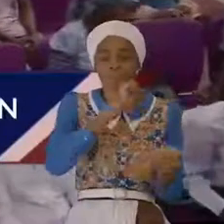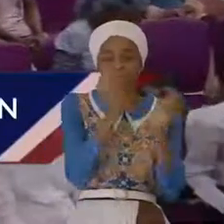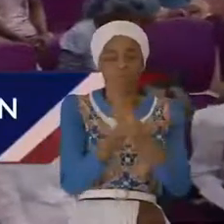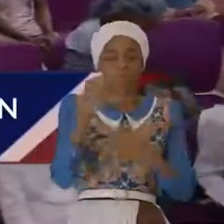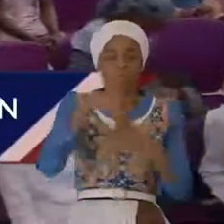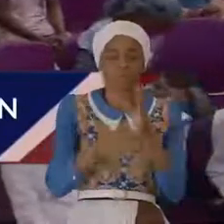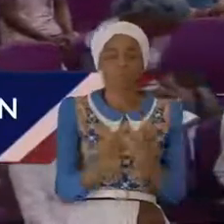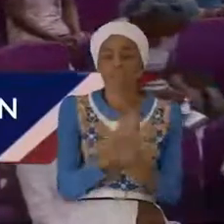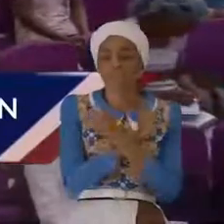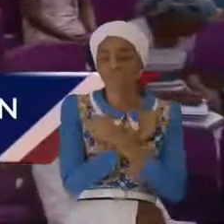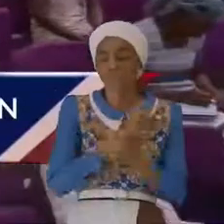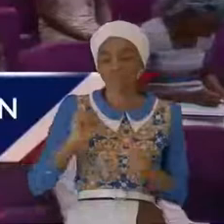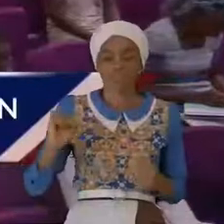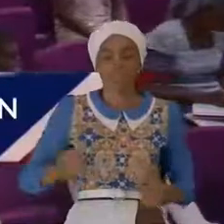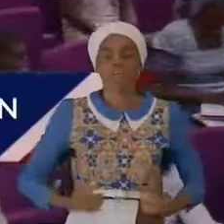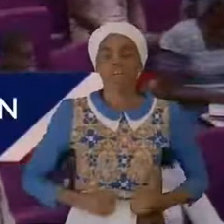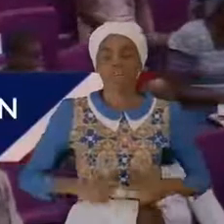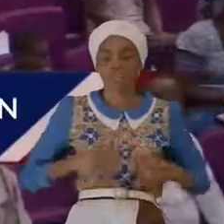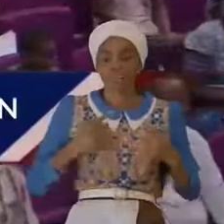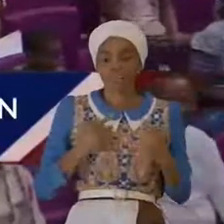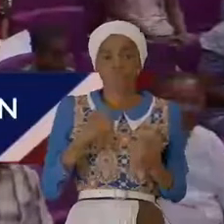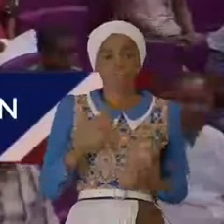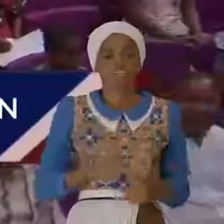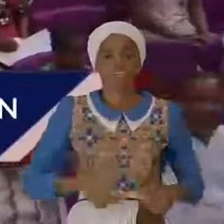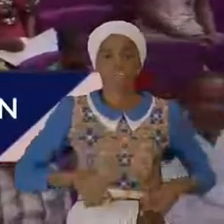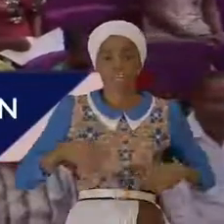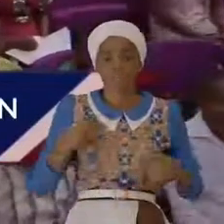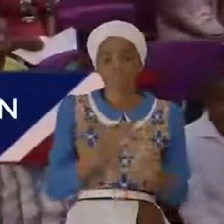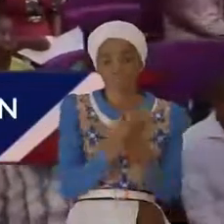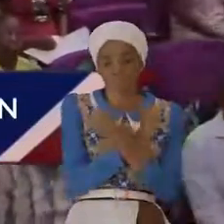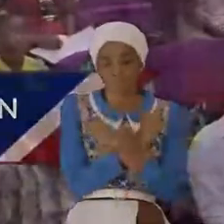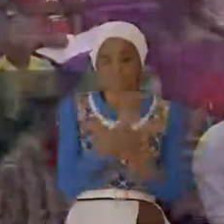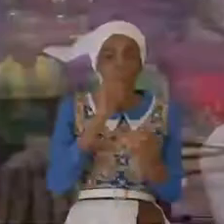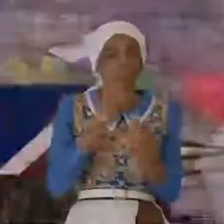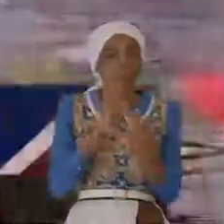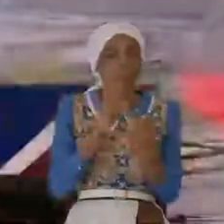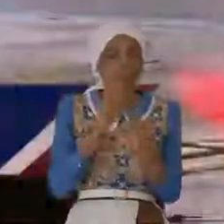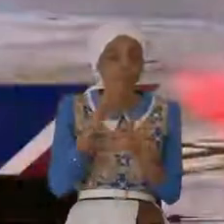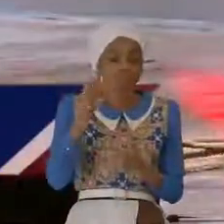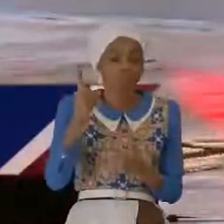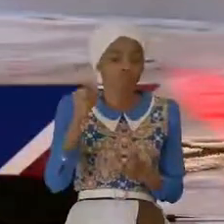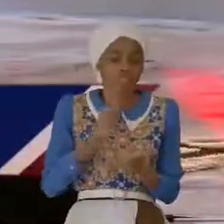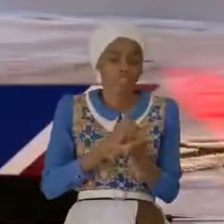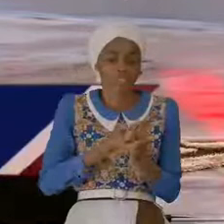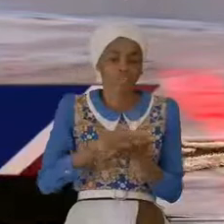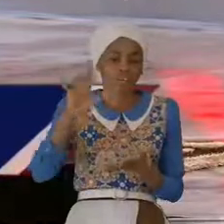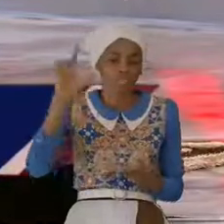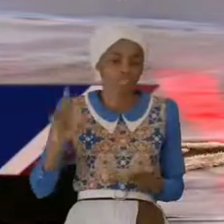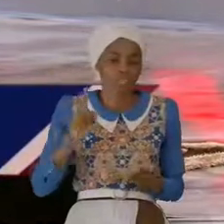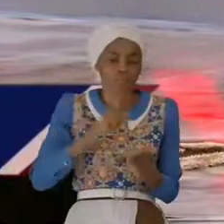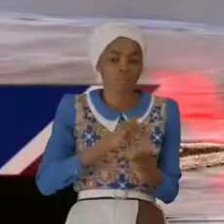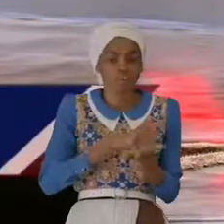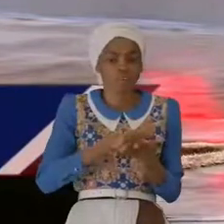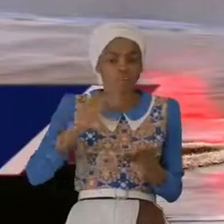aimable, une vie d'amour. Premier point, la vérité